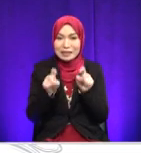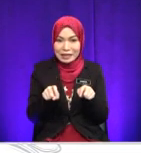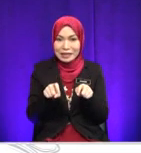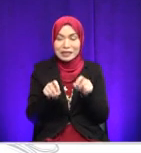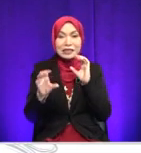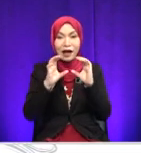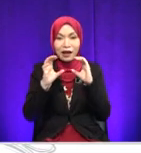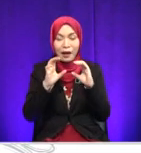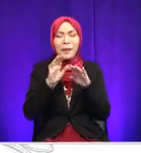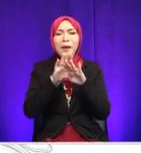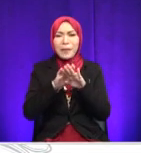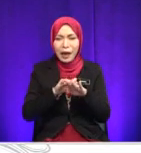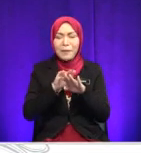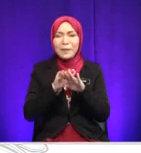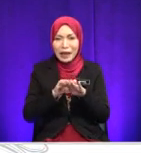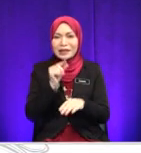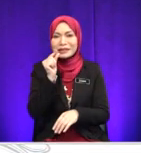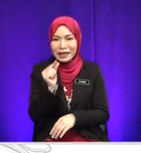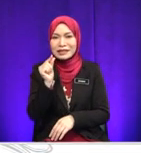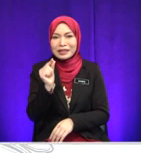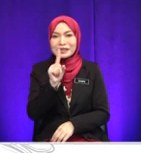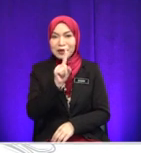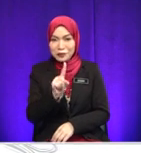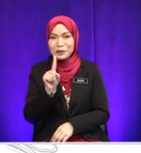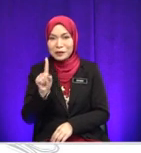nak nak berkongsi tentang K dan W?